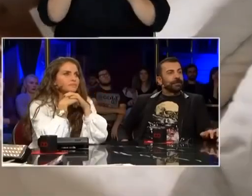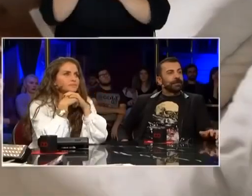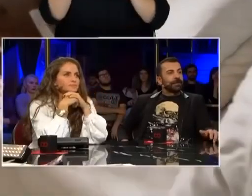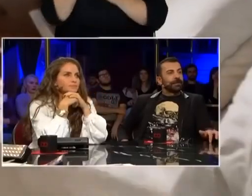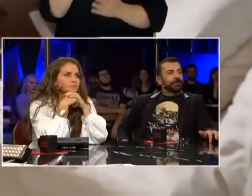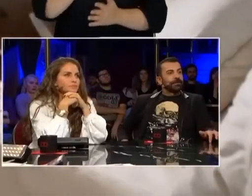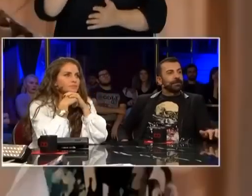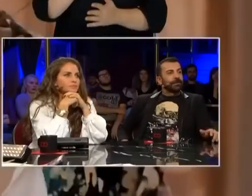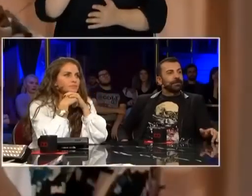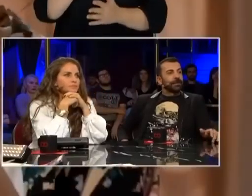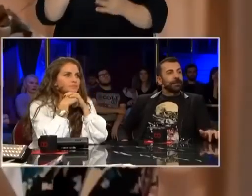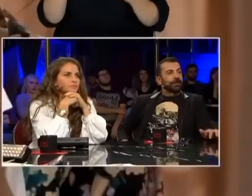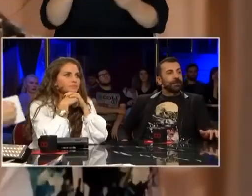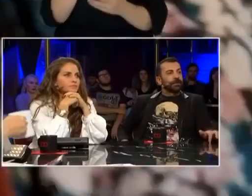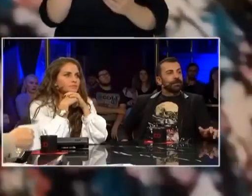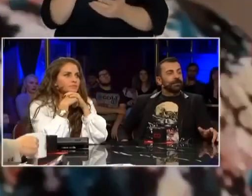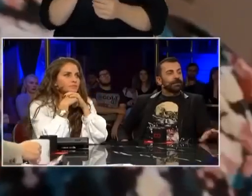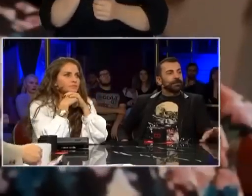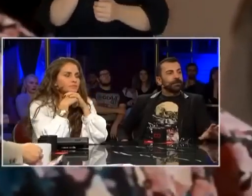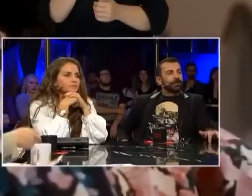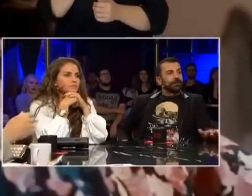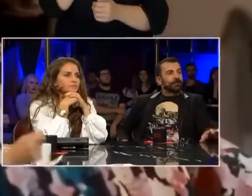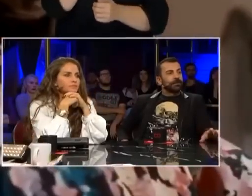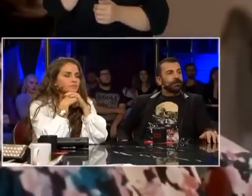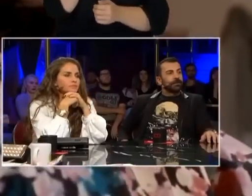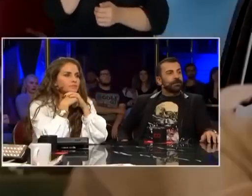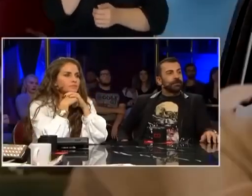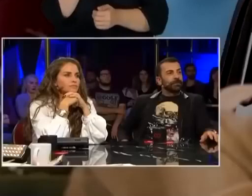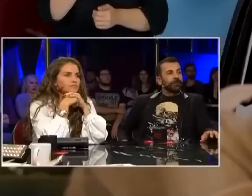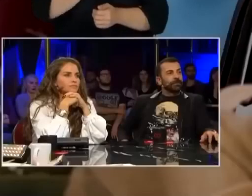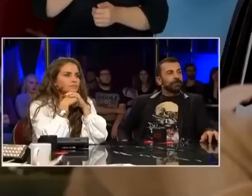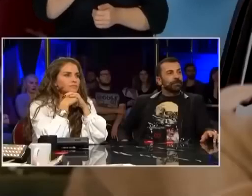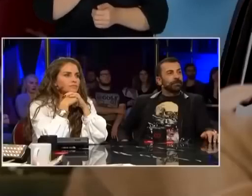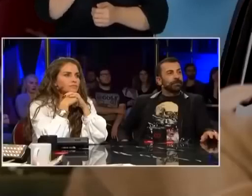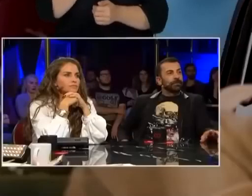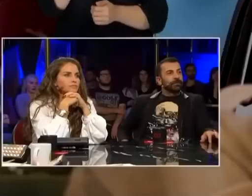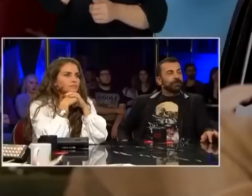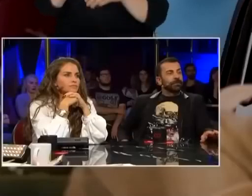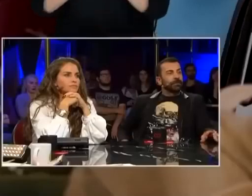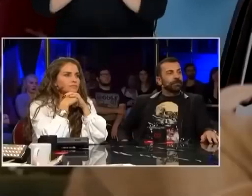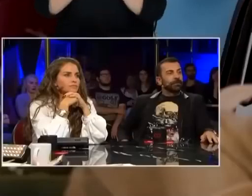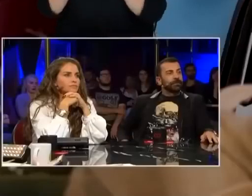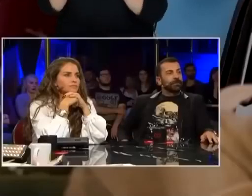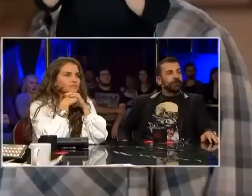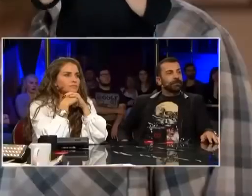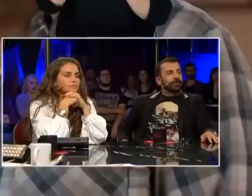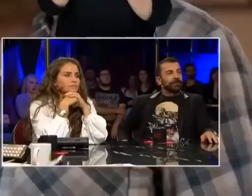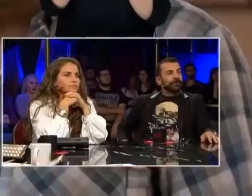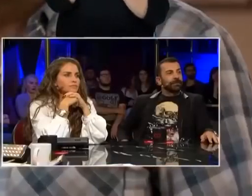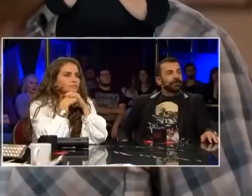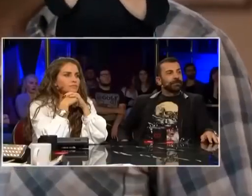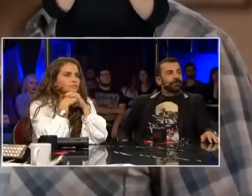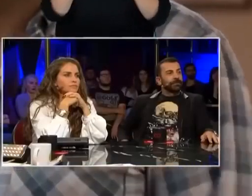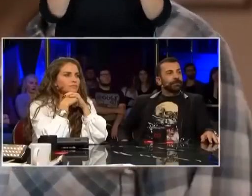Neler istedik oysa? Sesin, nefesin, tenin uzak. Bu